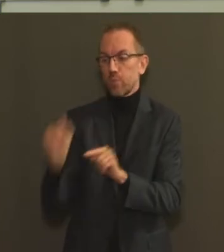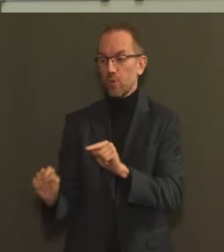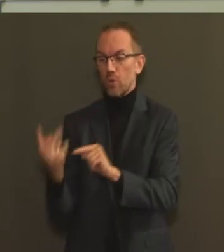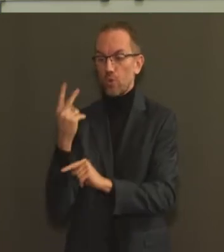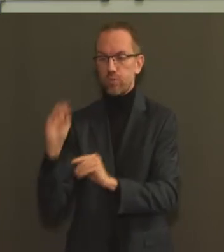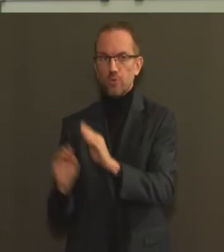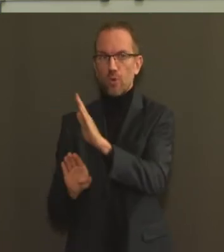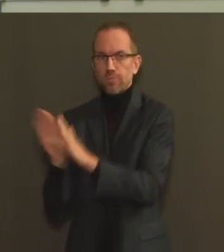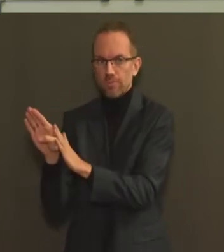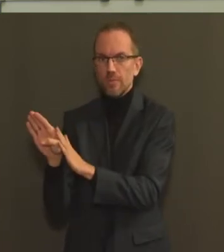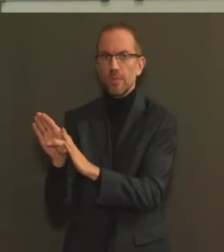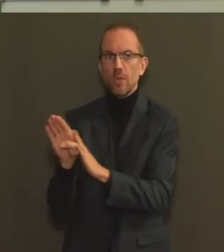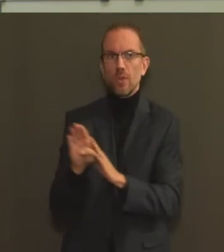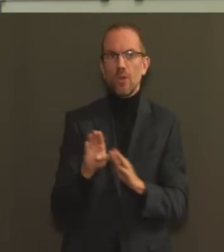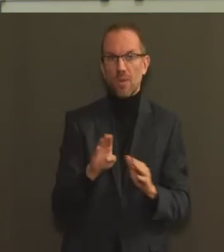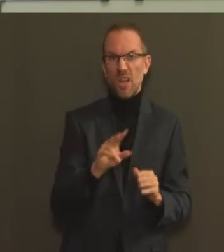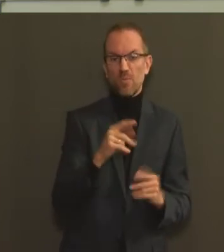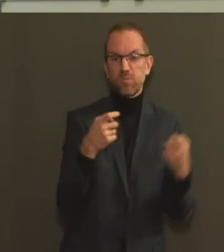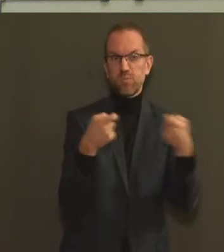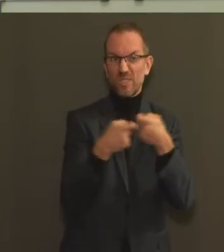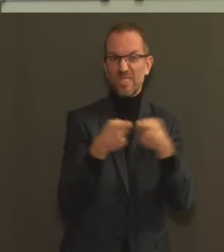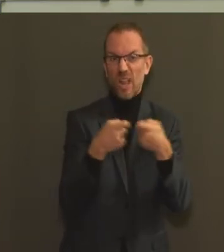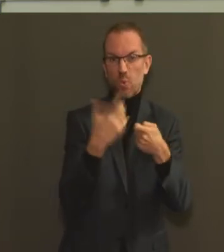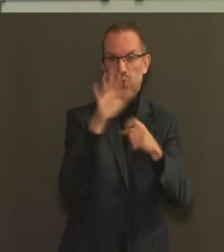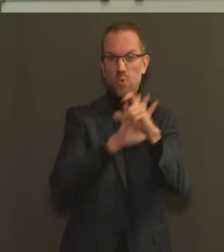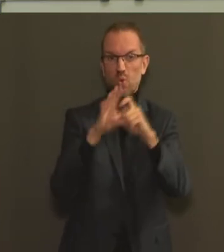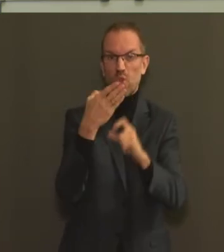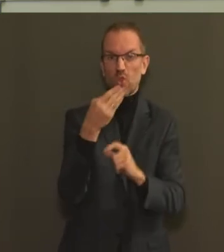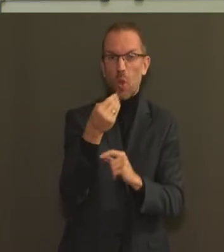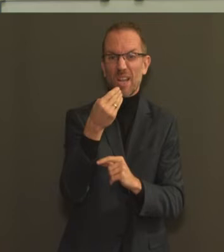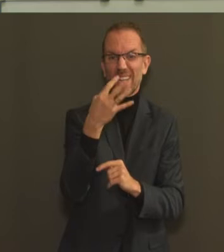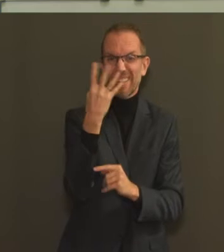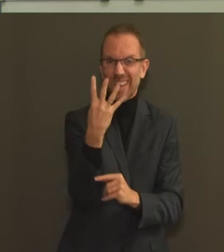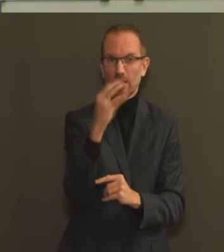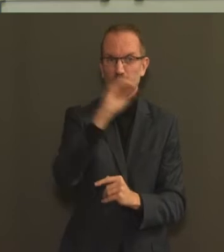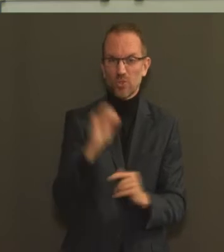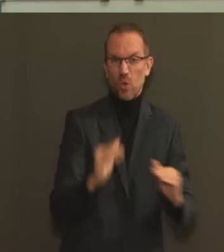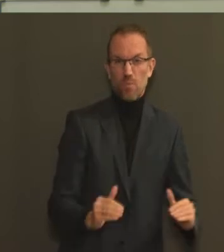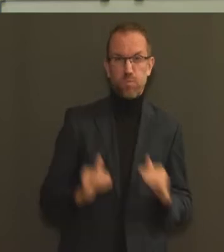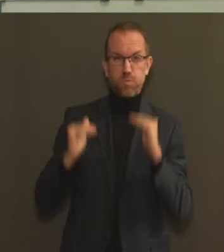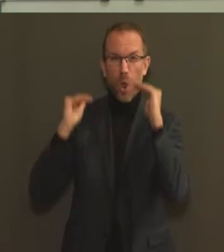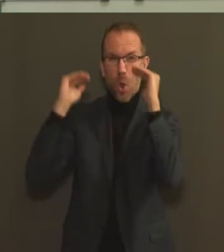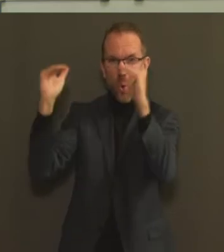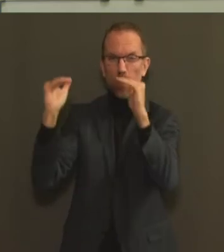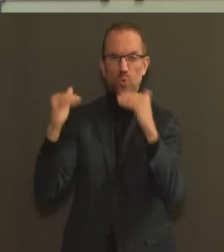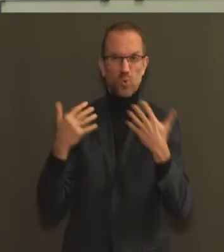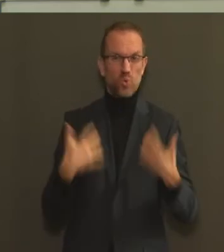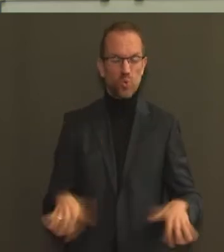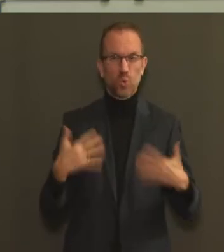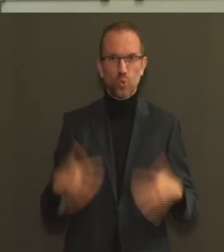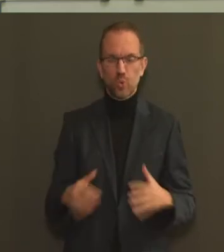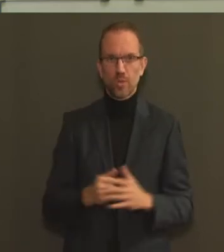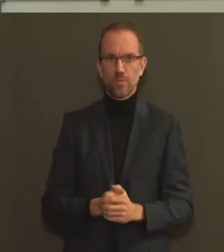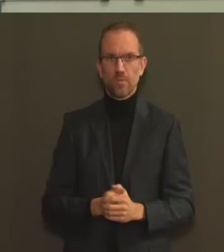une augmentation majeure de 94% à Bruxelles. Pour la région de Bruxelles-Capitale,